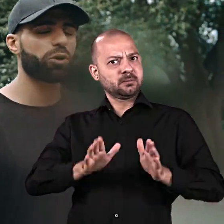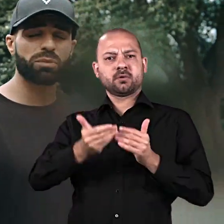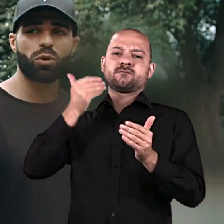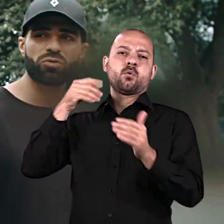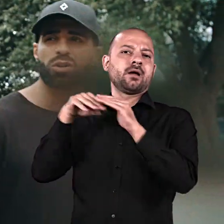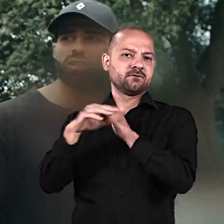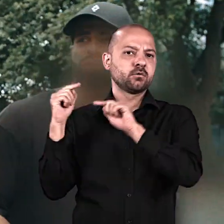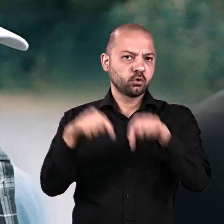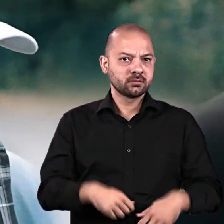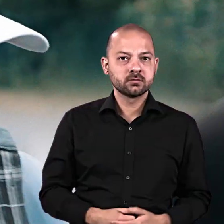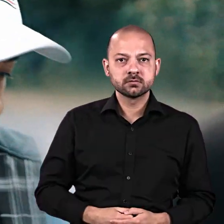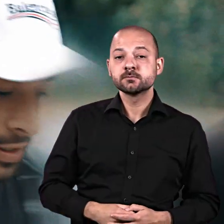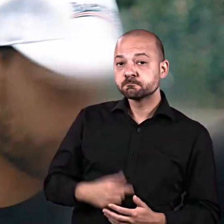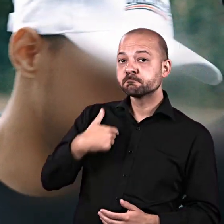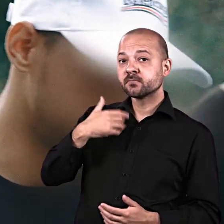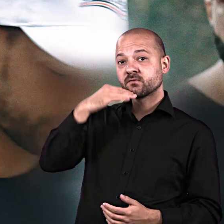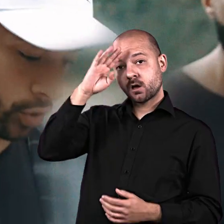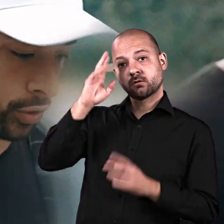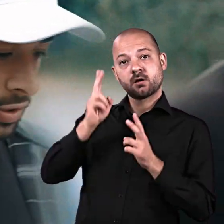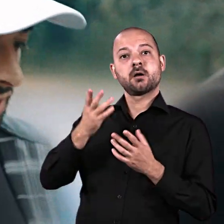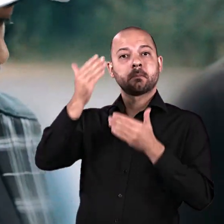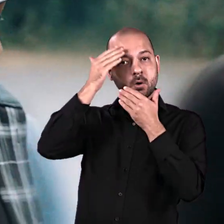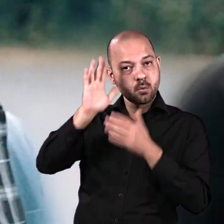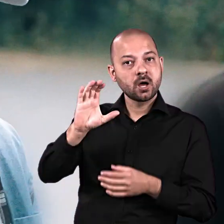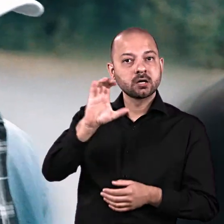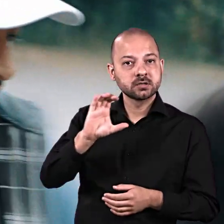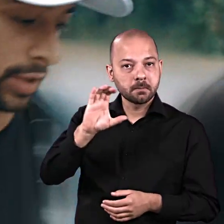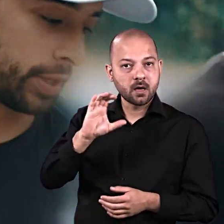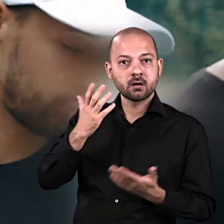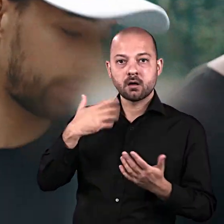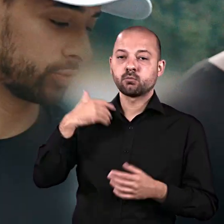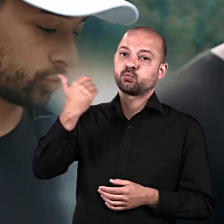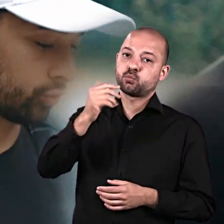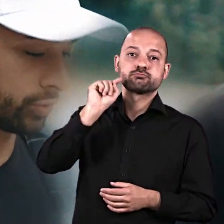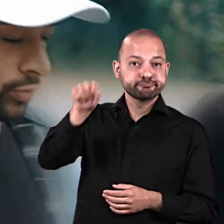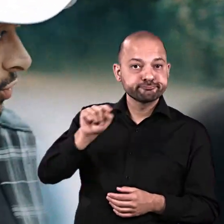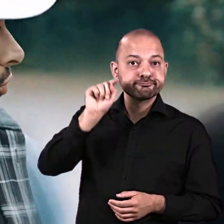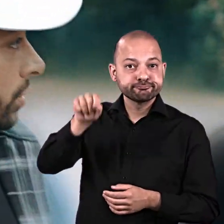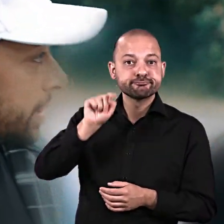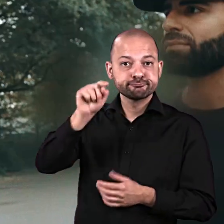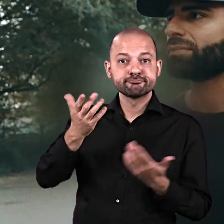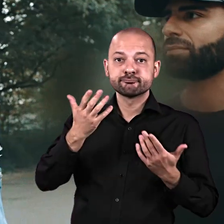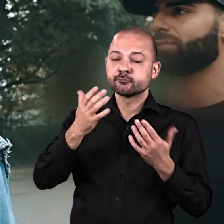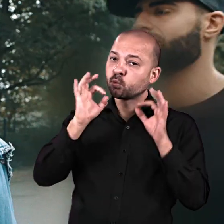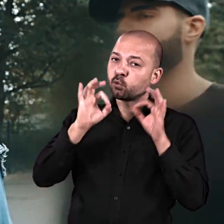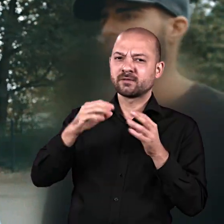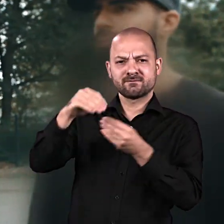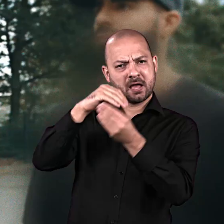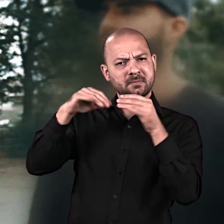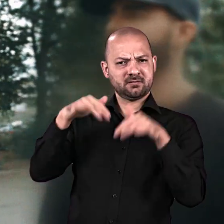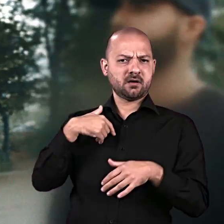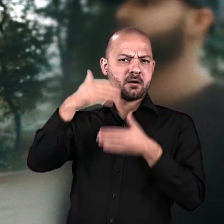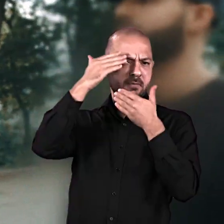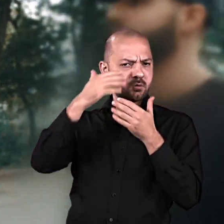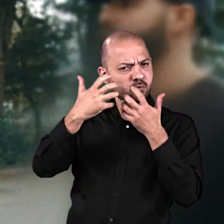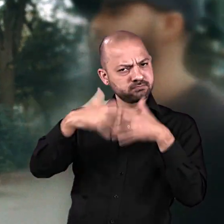bevor ich geboren wurde. Ja, mein Vater kommt ja aus Marokko, aus Casablanca und da bin ich noch ab und zu zu Besuch. Also habe ich noch ein gutes